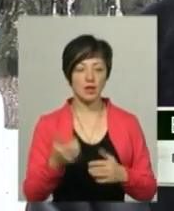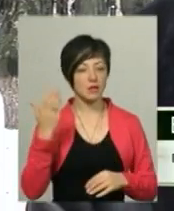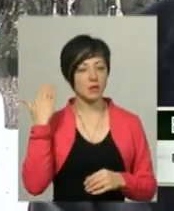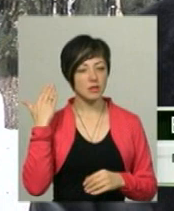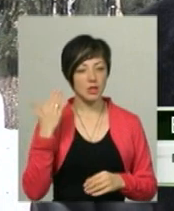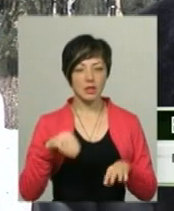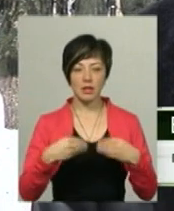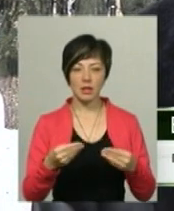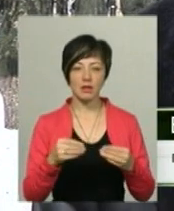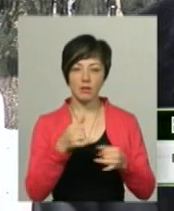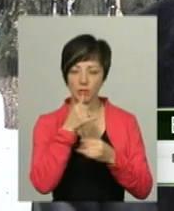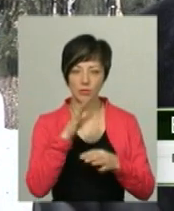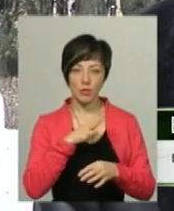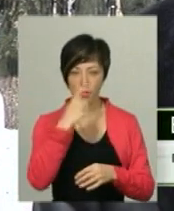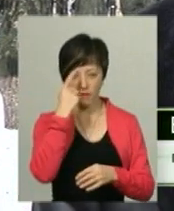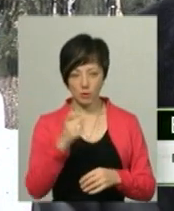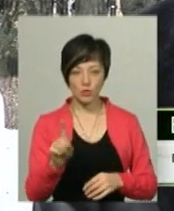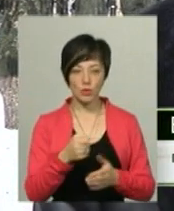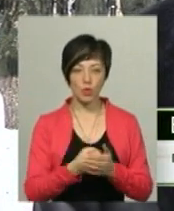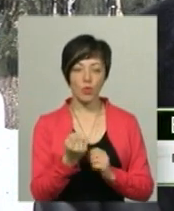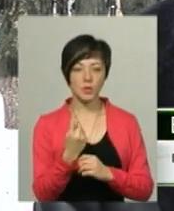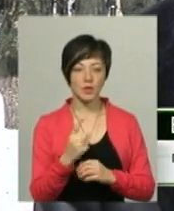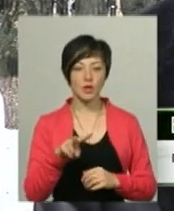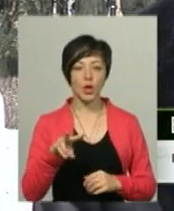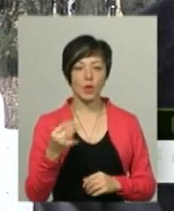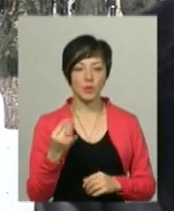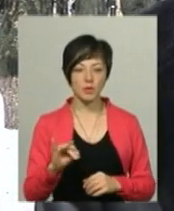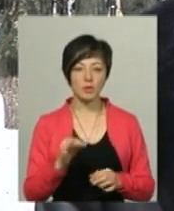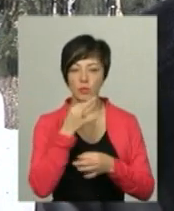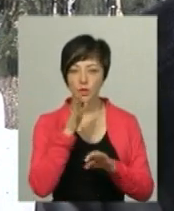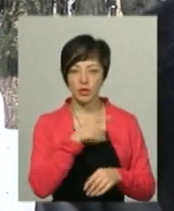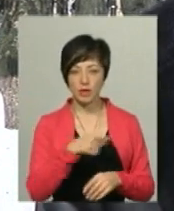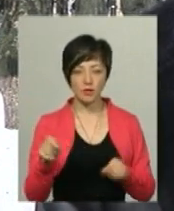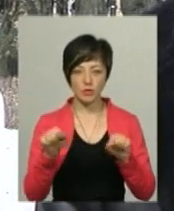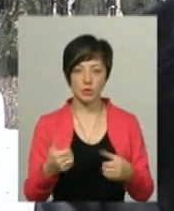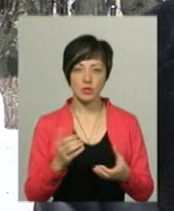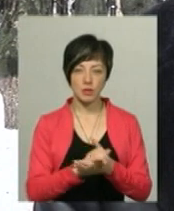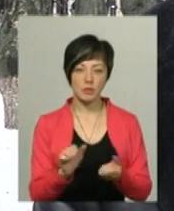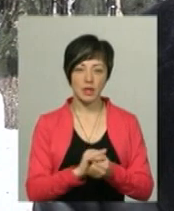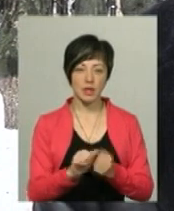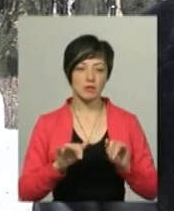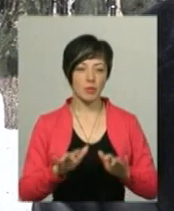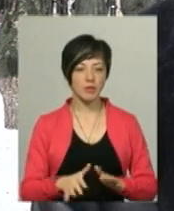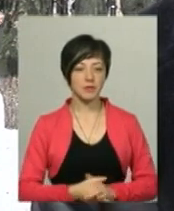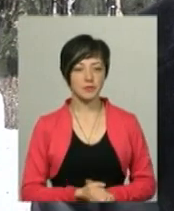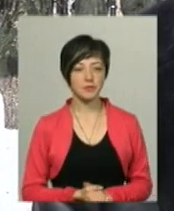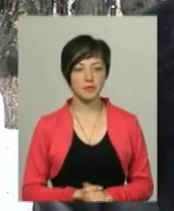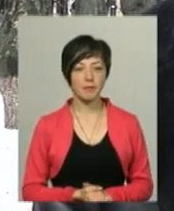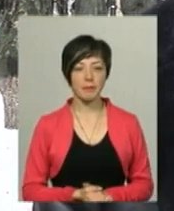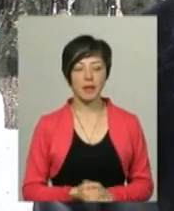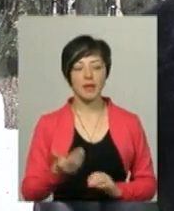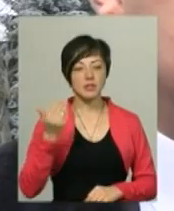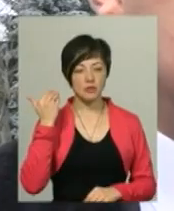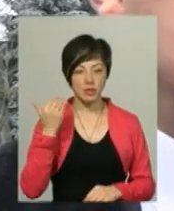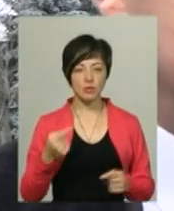час надати неможливості не було. Йому повідомлено, що до 11 лютого будь-який час він зможе ознайомитися з матеріалами кримінального провадження.